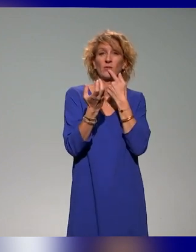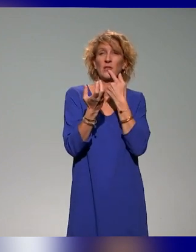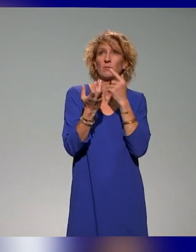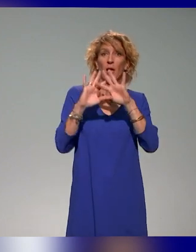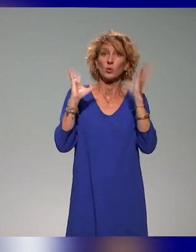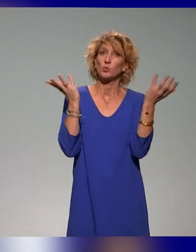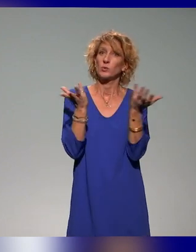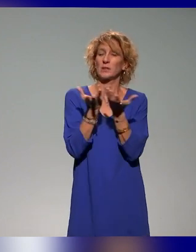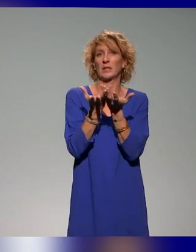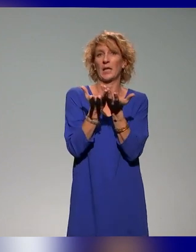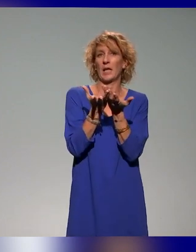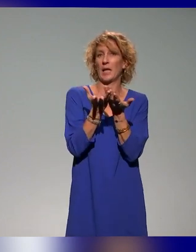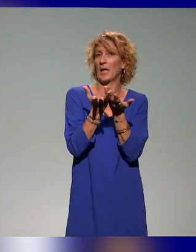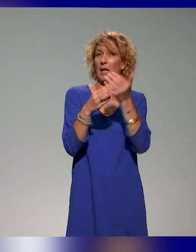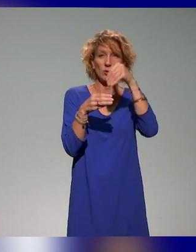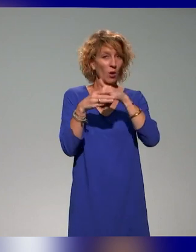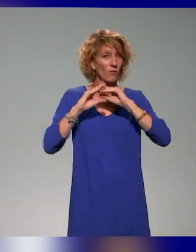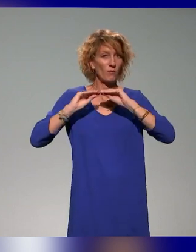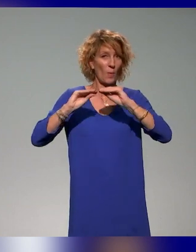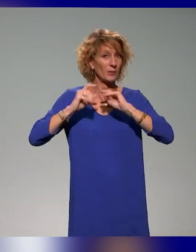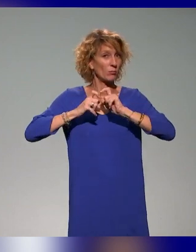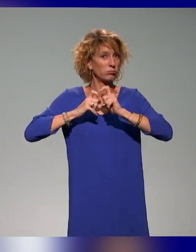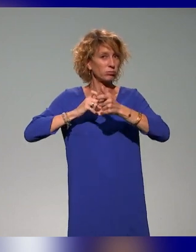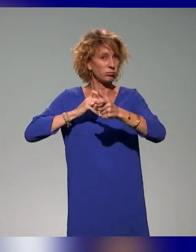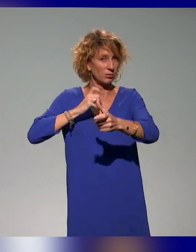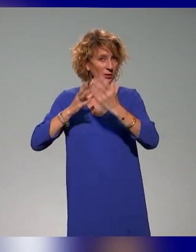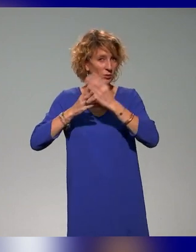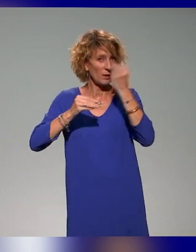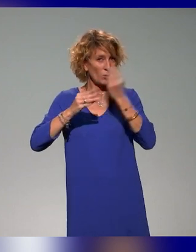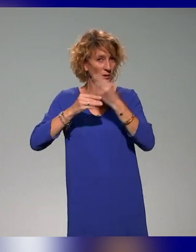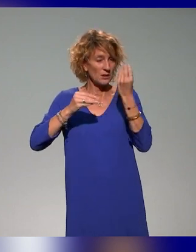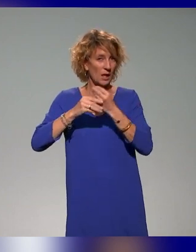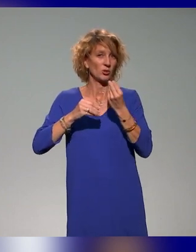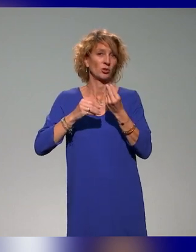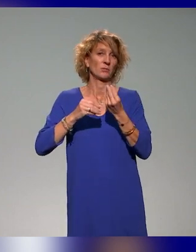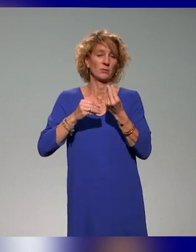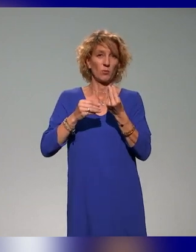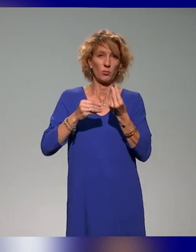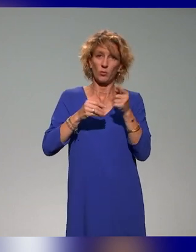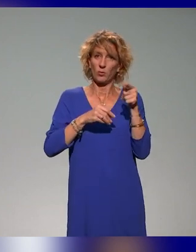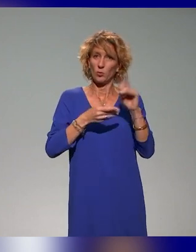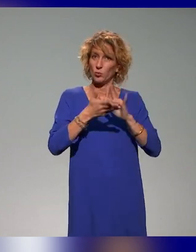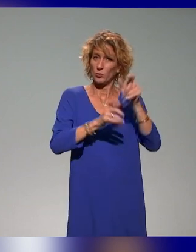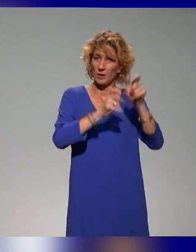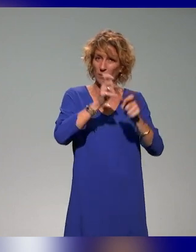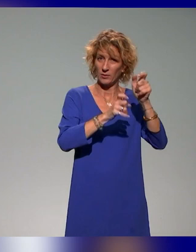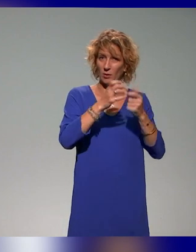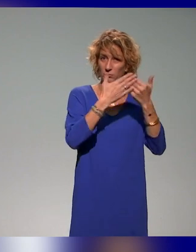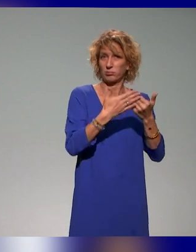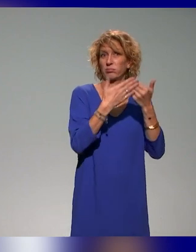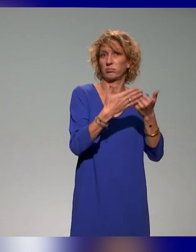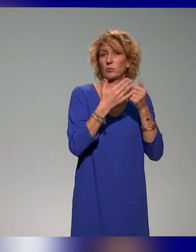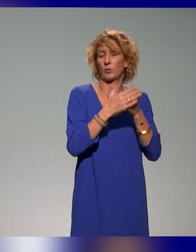la formation, le processus d'apprentissage pour les apprenantes et les apprenants.